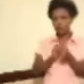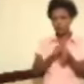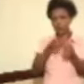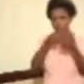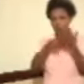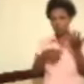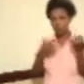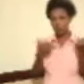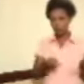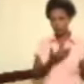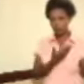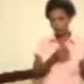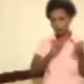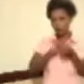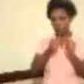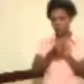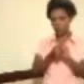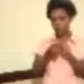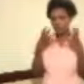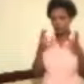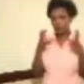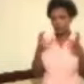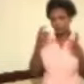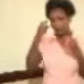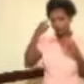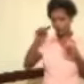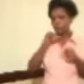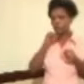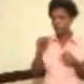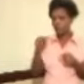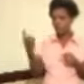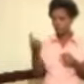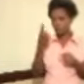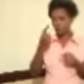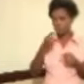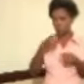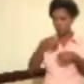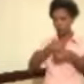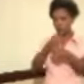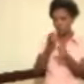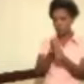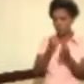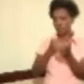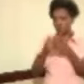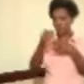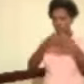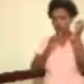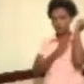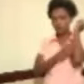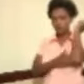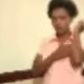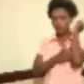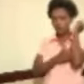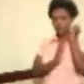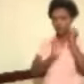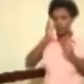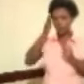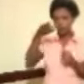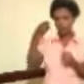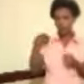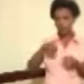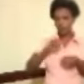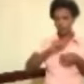des problèmes chauds, c'est pas création d'emploi ou reconstruction. Tout de suite, nous gagnons problème ça y est